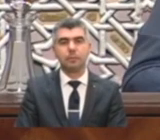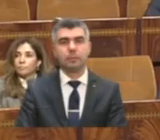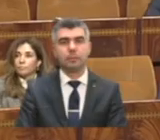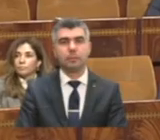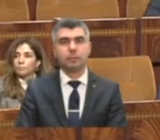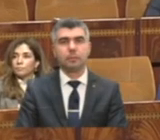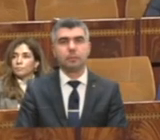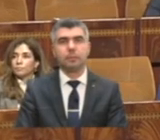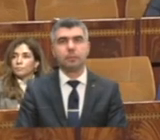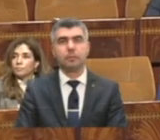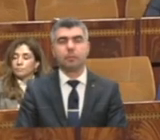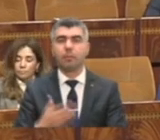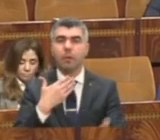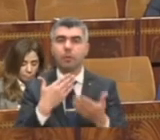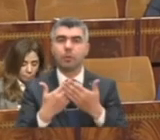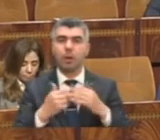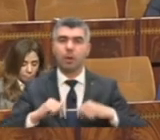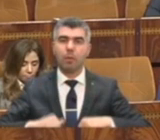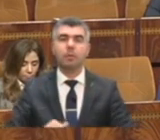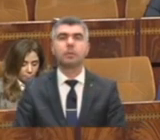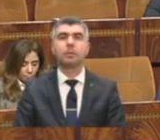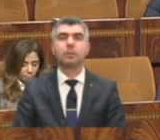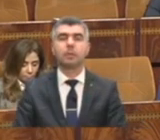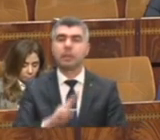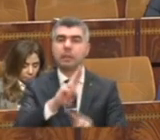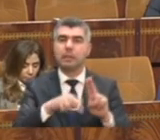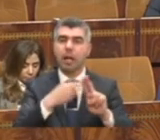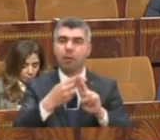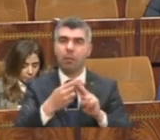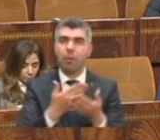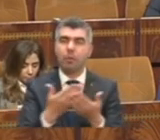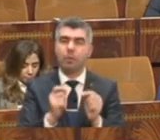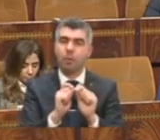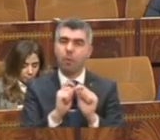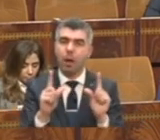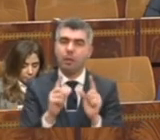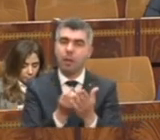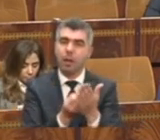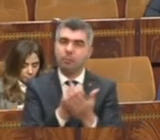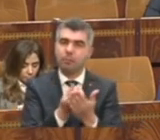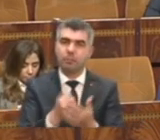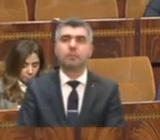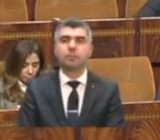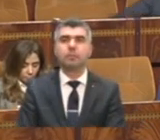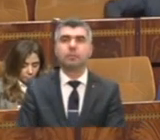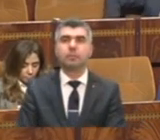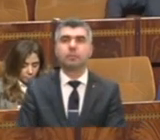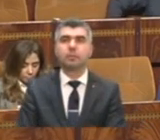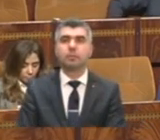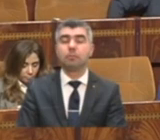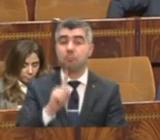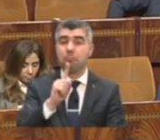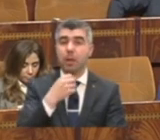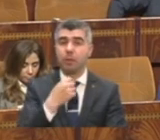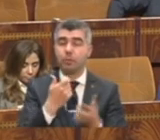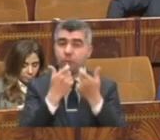تفضل السيد النائب. شكرا السيدة الوزيرة المحترمة على جوابكم وعلى كل التوضيحات التي تفضلتم بذكرها. إلى أنه يلاحظ في هذا